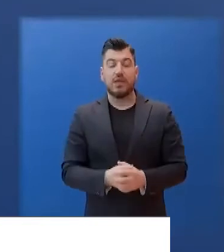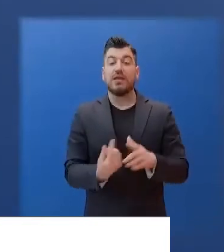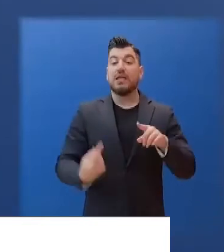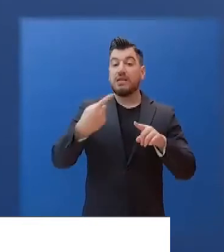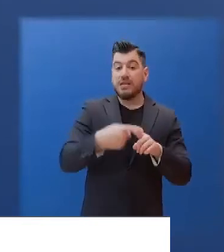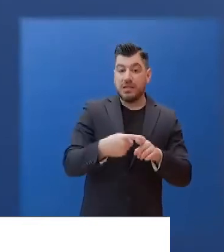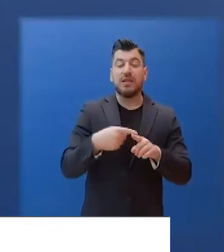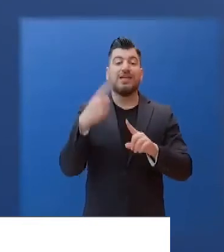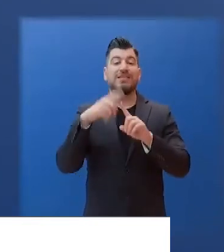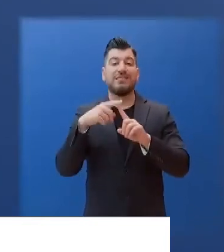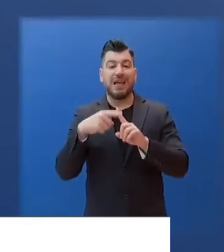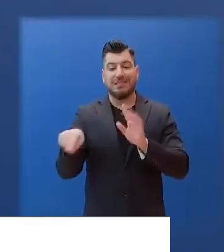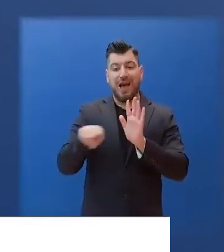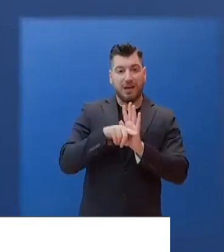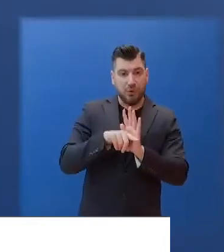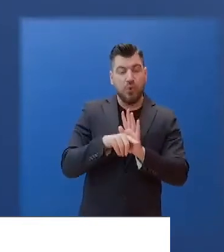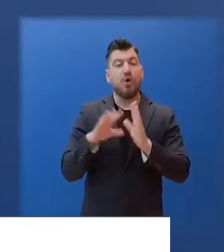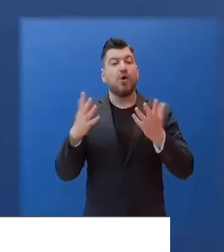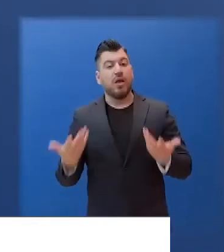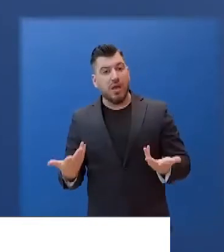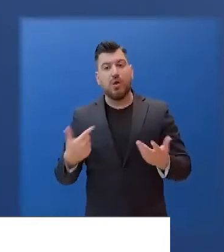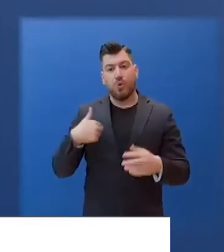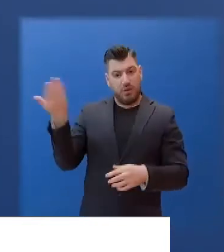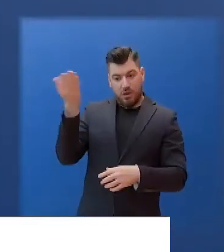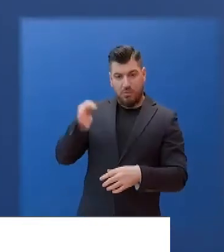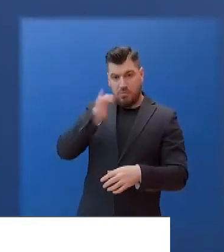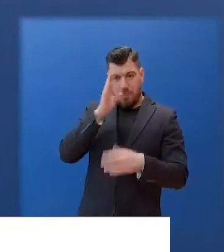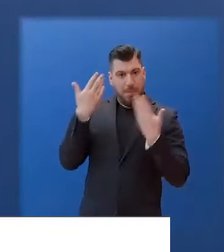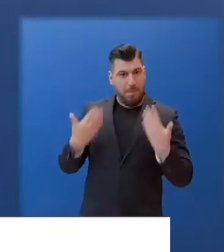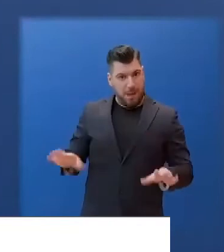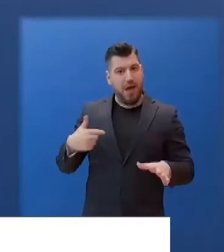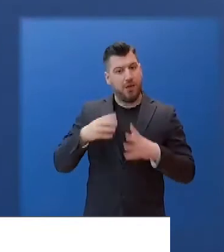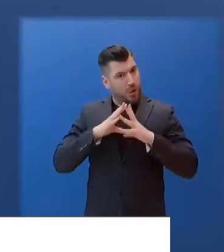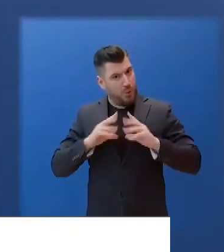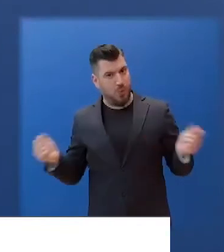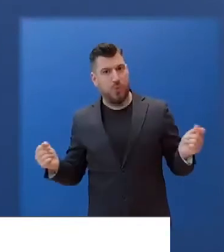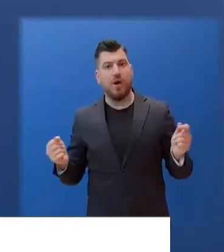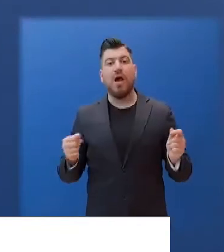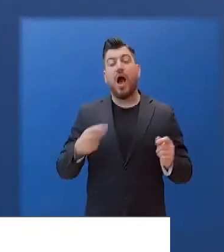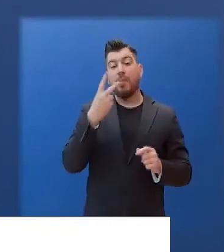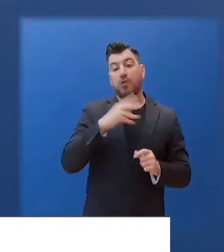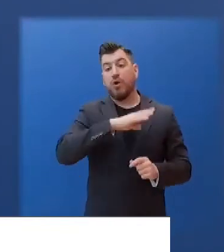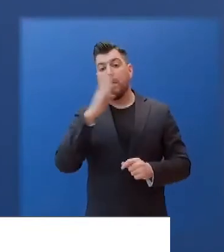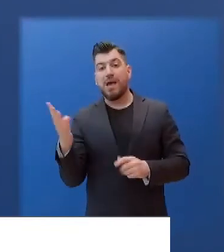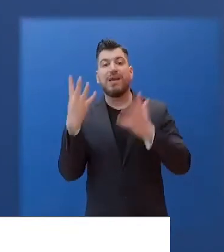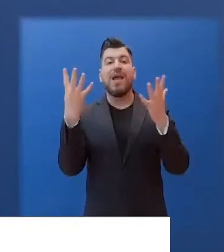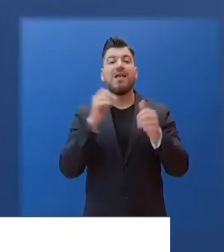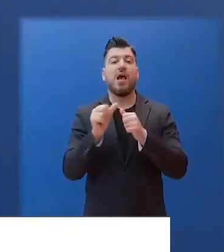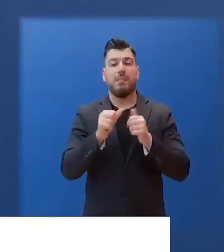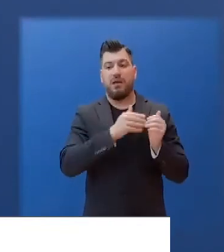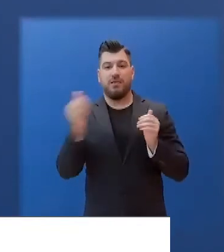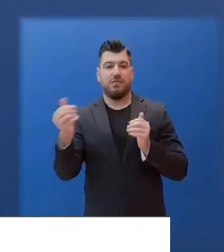PCR 72 ωρών, είτε βεβαίωση νόσησης ή θετικής διάγνωσης ισχύως 2 έως 9 μηνών από την ημερομηνία